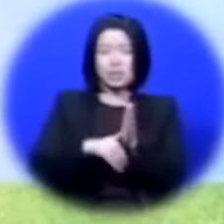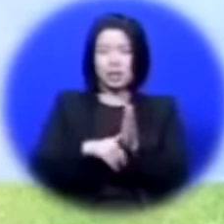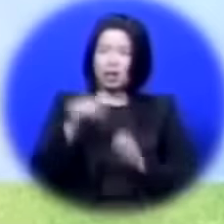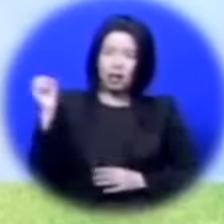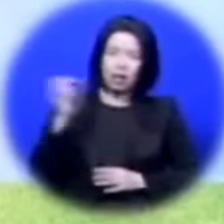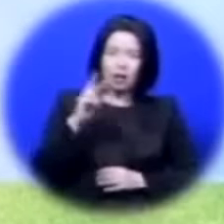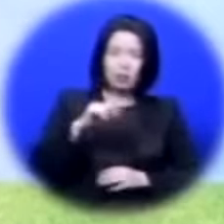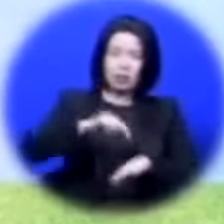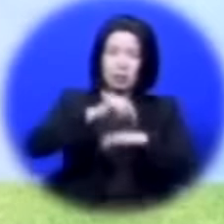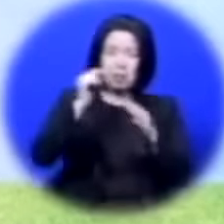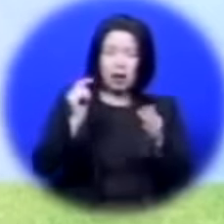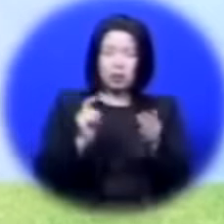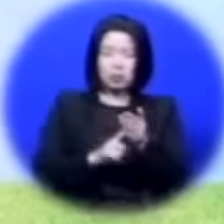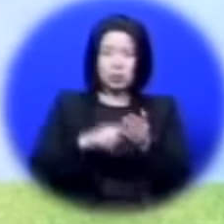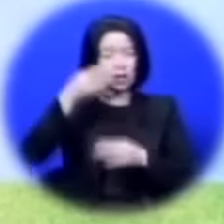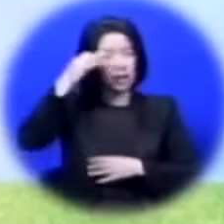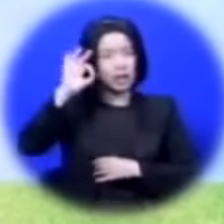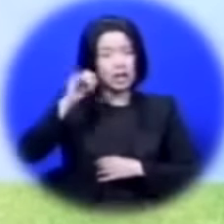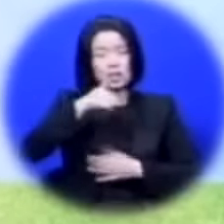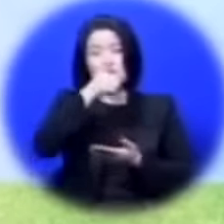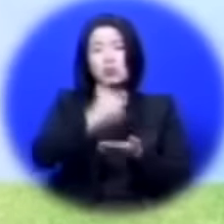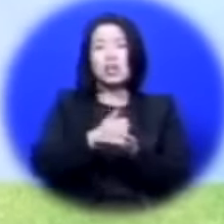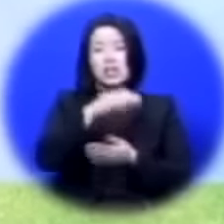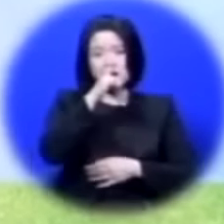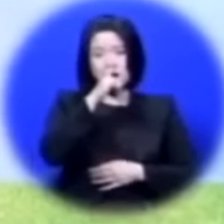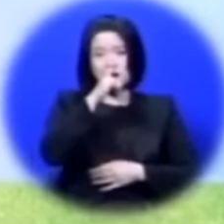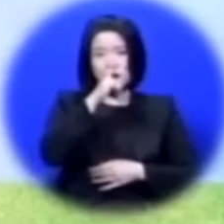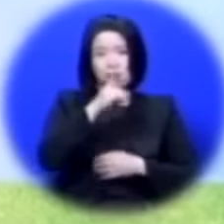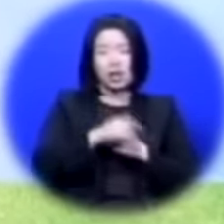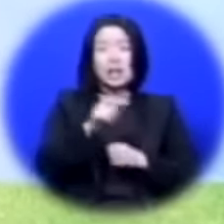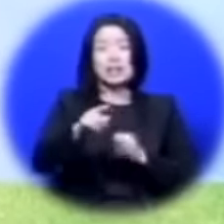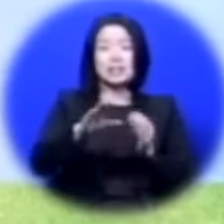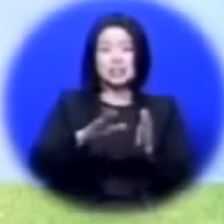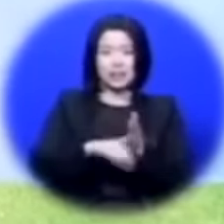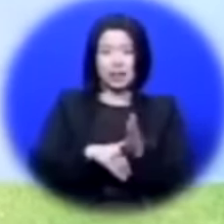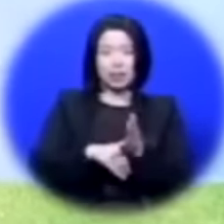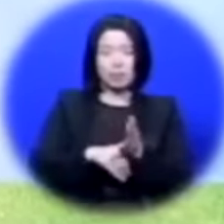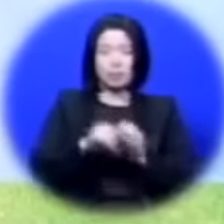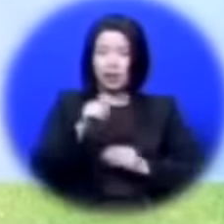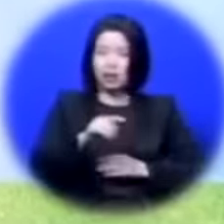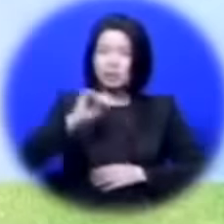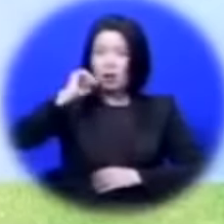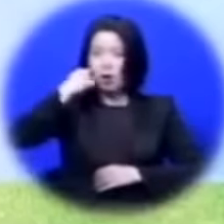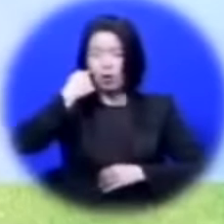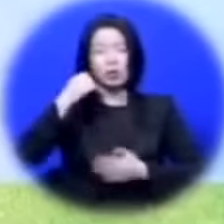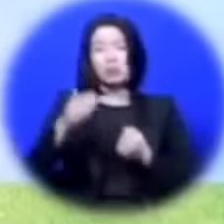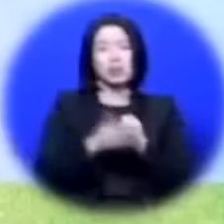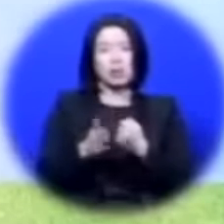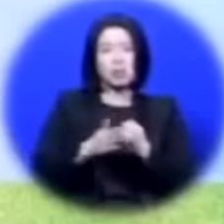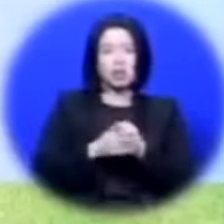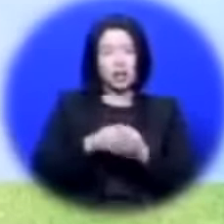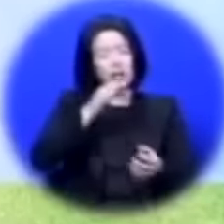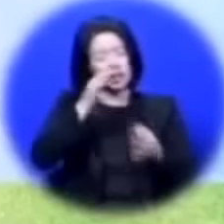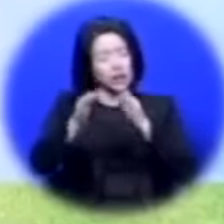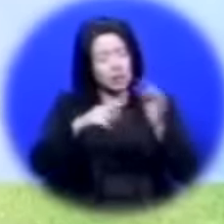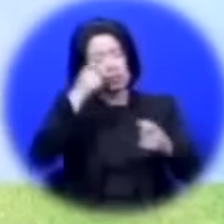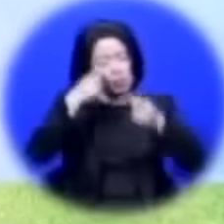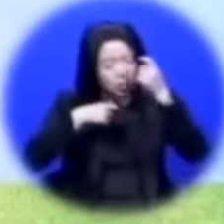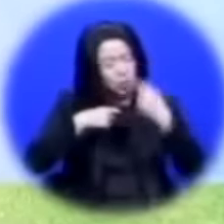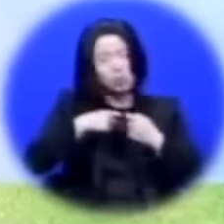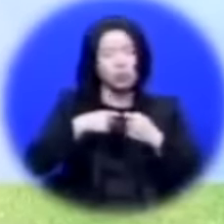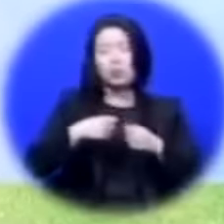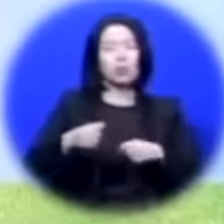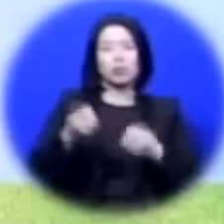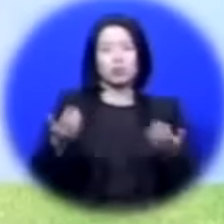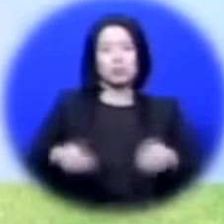깨달아지는 죄가 있을 때가 있습니다 그때는 그 어려움 때문에 탄식하고 울고 불거나